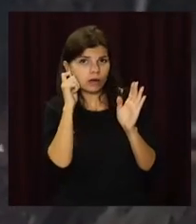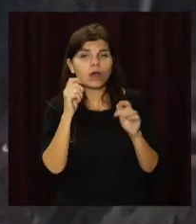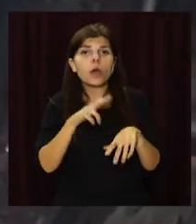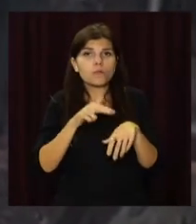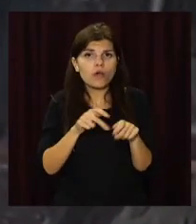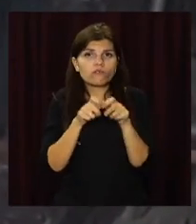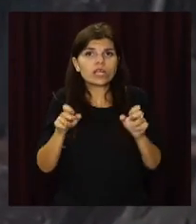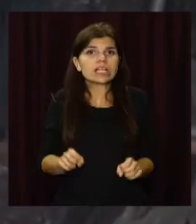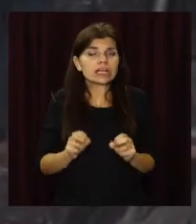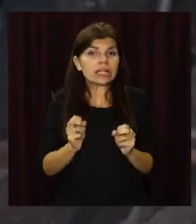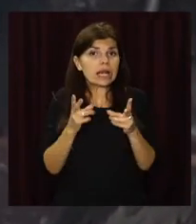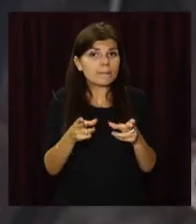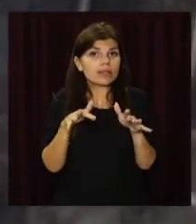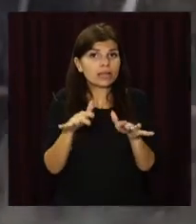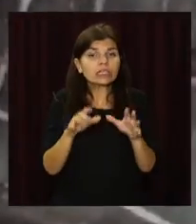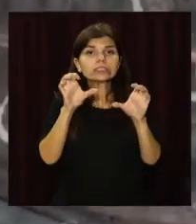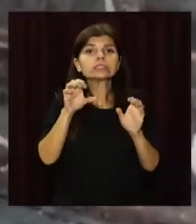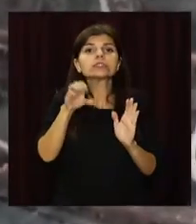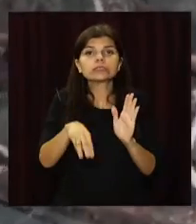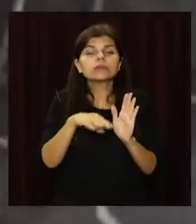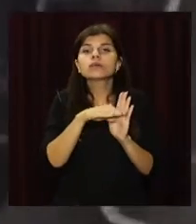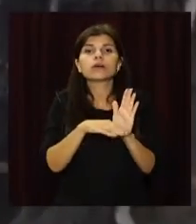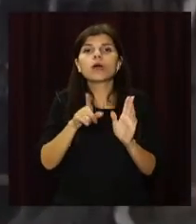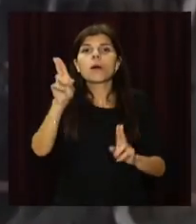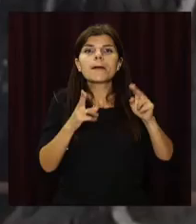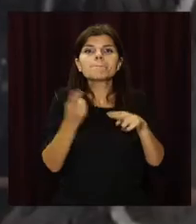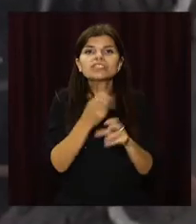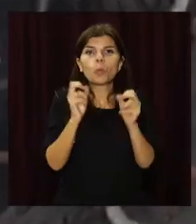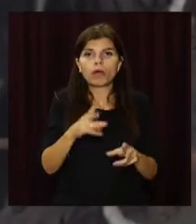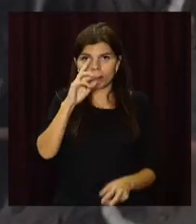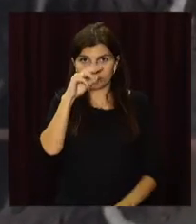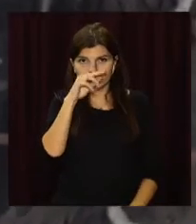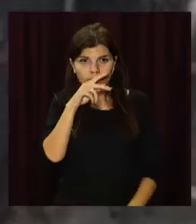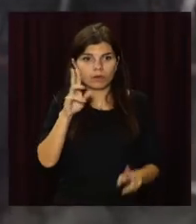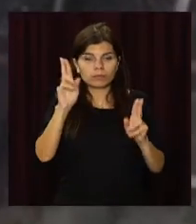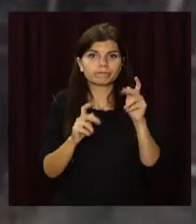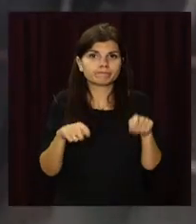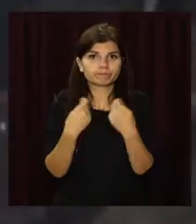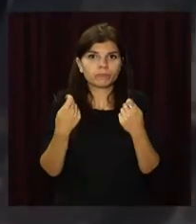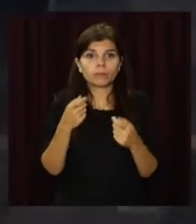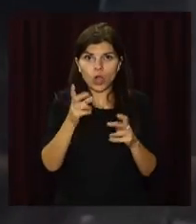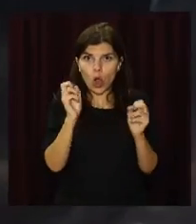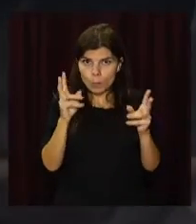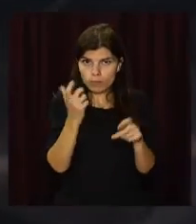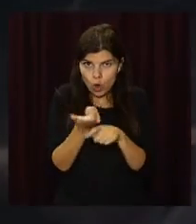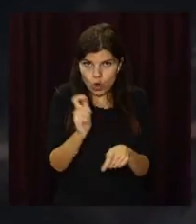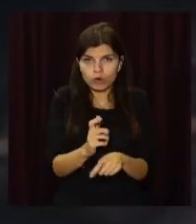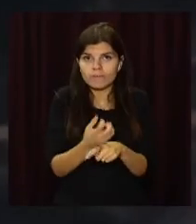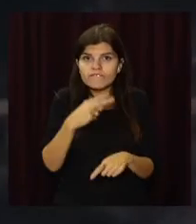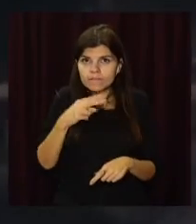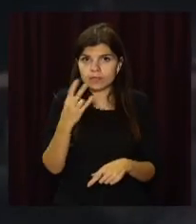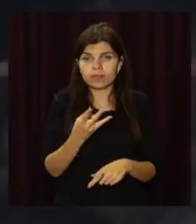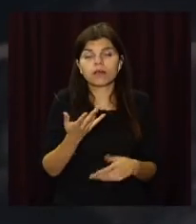Поліція відкрила кримінальне провадження за статтею «Порушення правил безпеки під час виконання робіт з підвищеною небезпекою». За